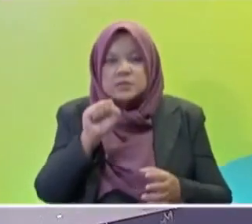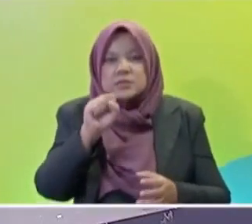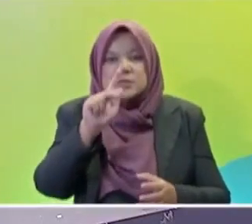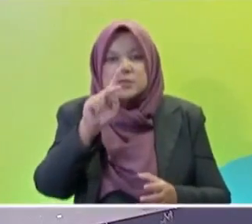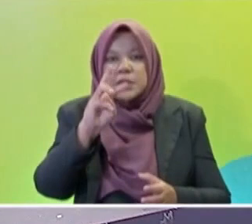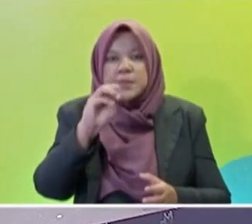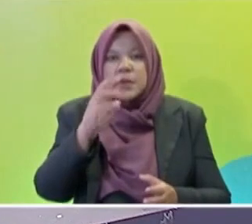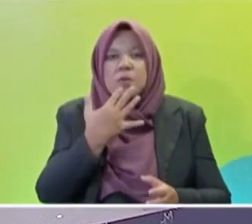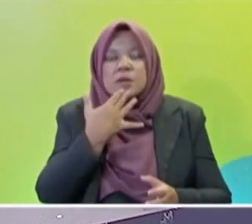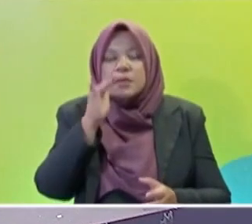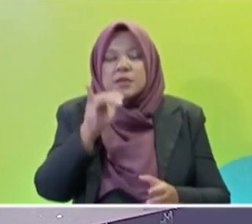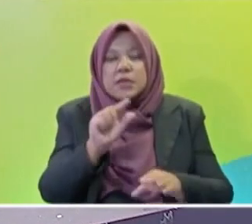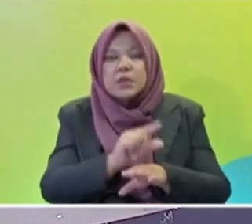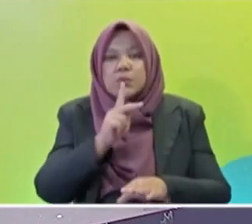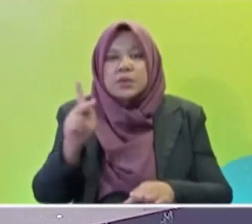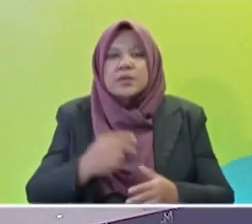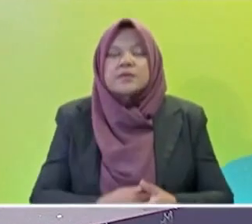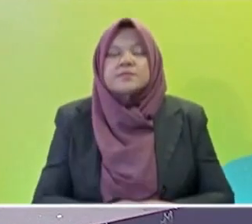di dalam setiap karya